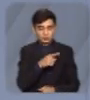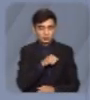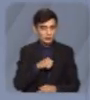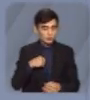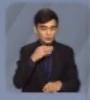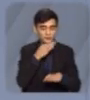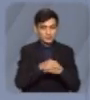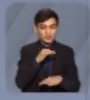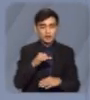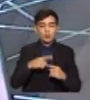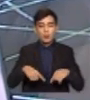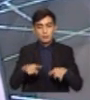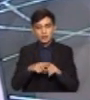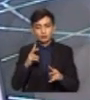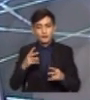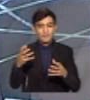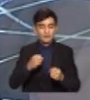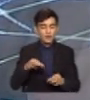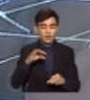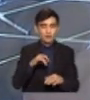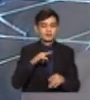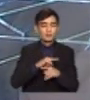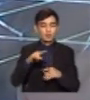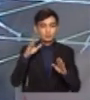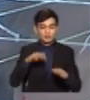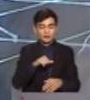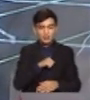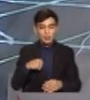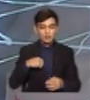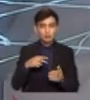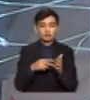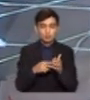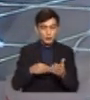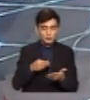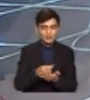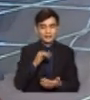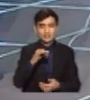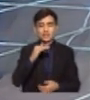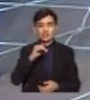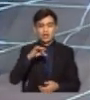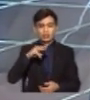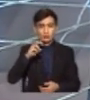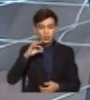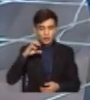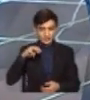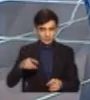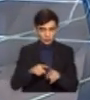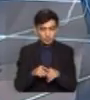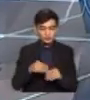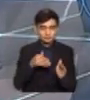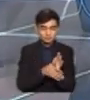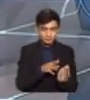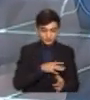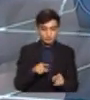все компании, которые получают услугу в аэропорту, платят за саму услугу, за жидкость потребленную,